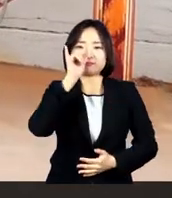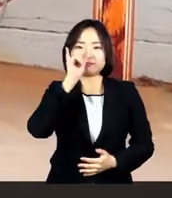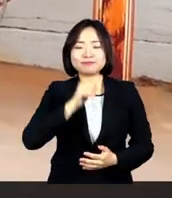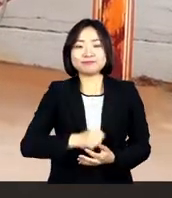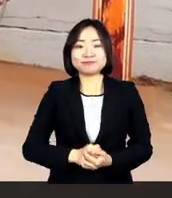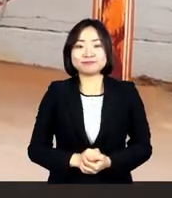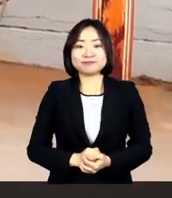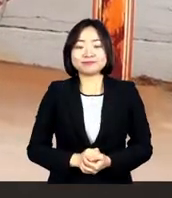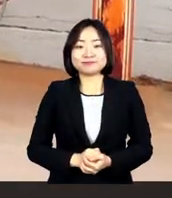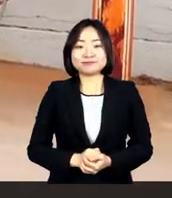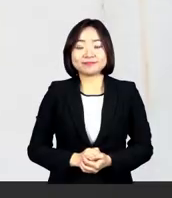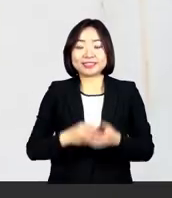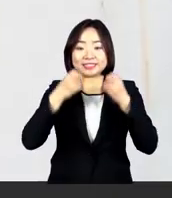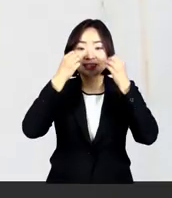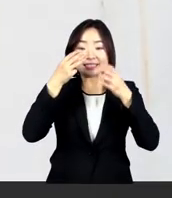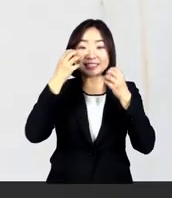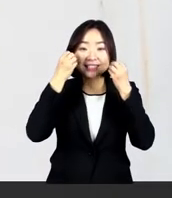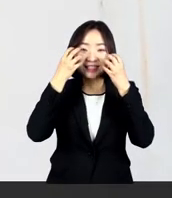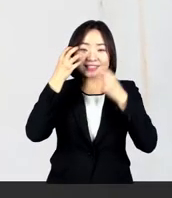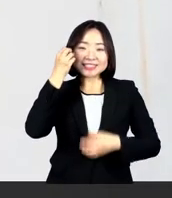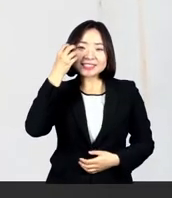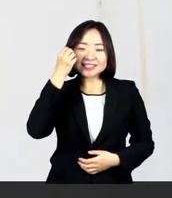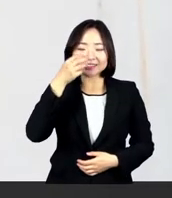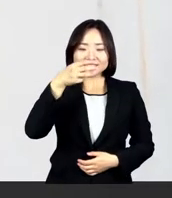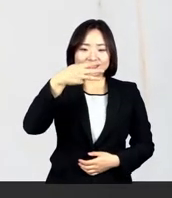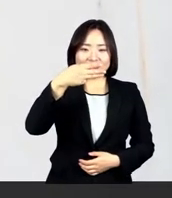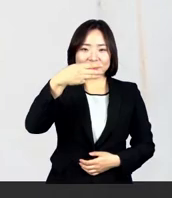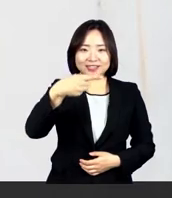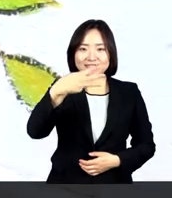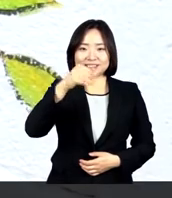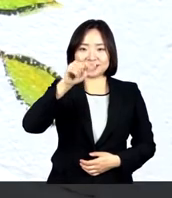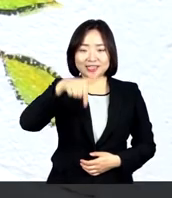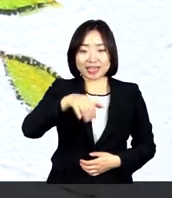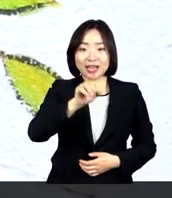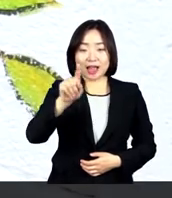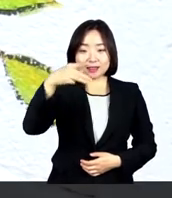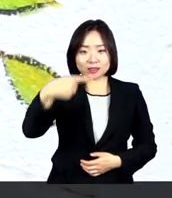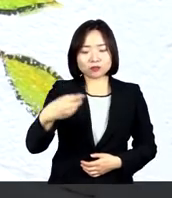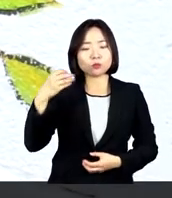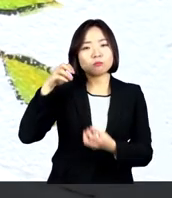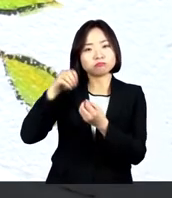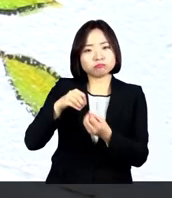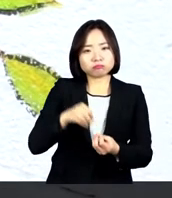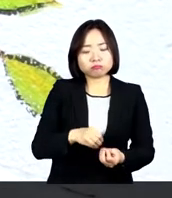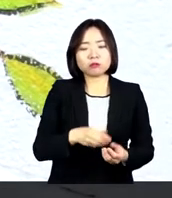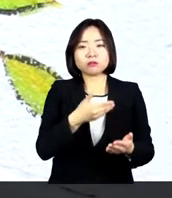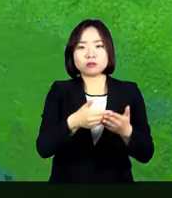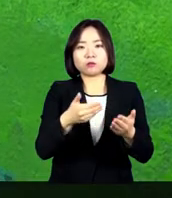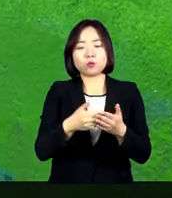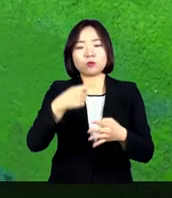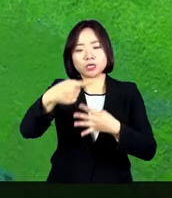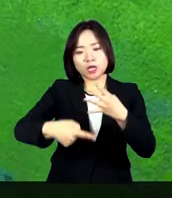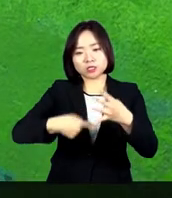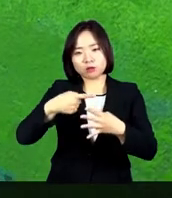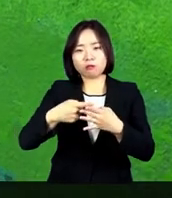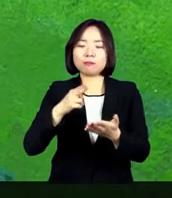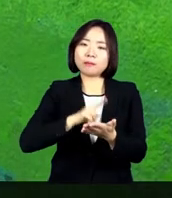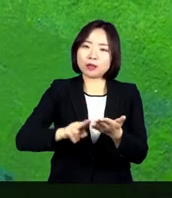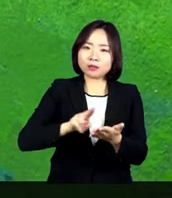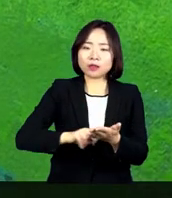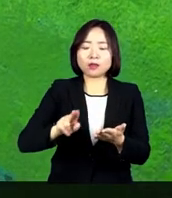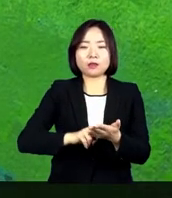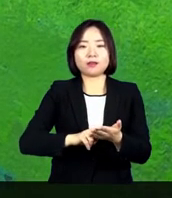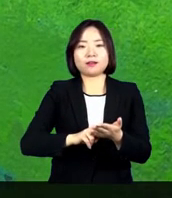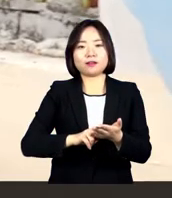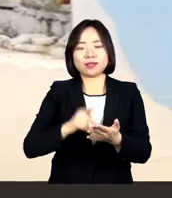벽화가 그려져 있는데요. 신기한 트리가트는 물론 어린이 테마거리와 풍속화, 아름다운 계절 풍경,